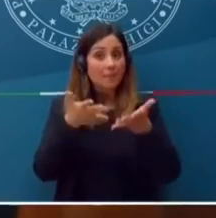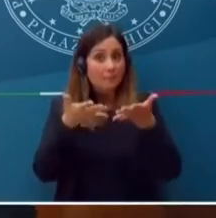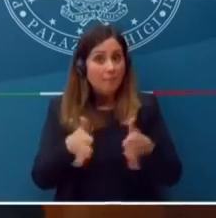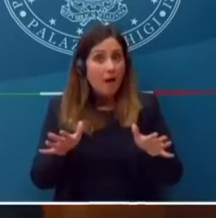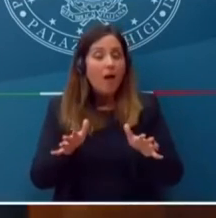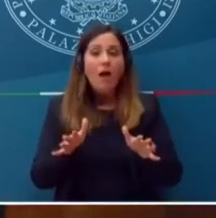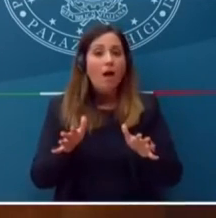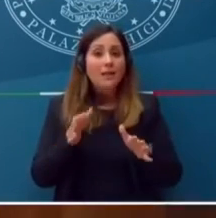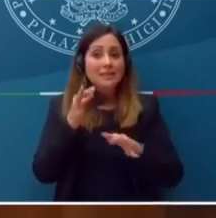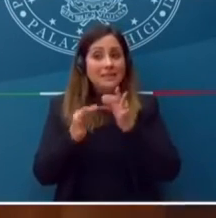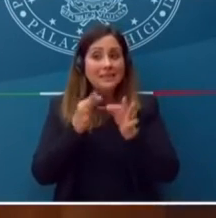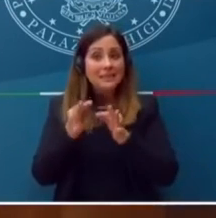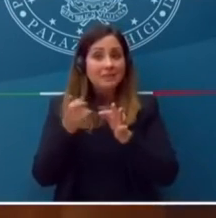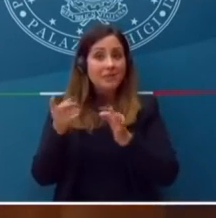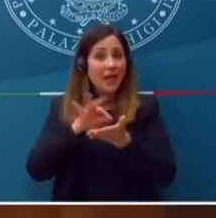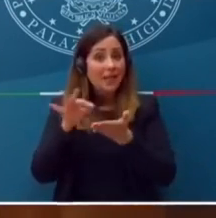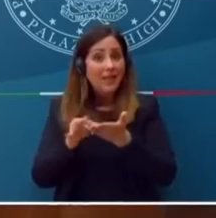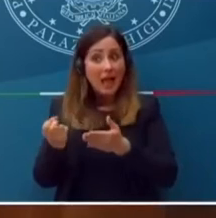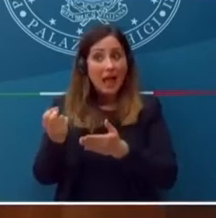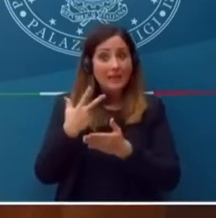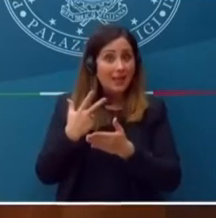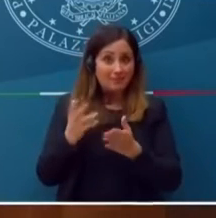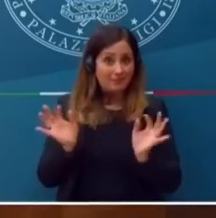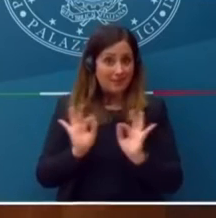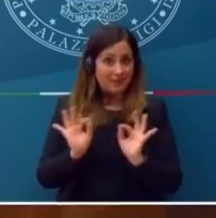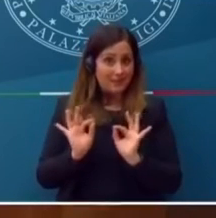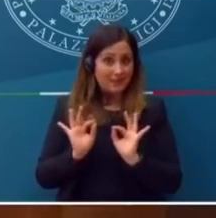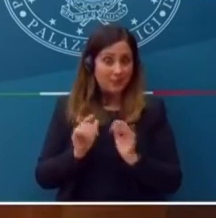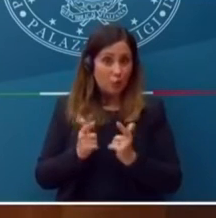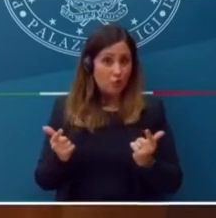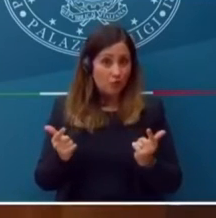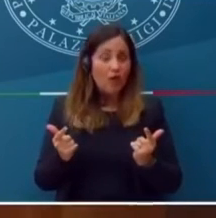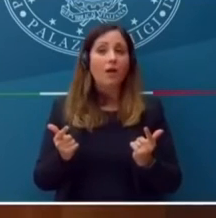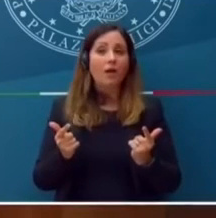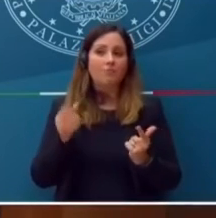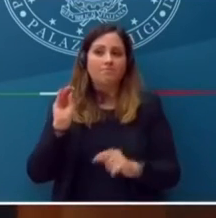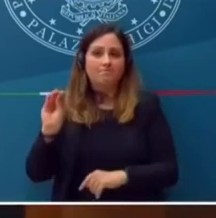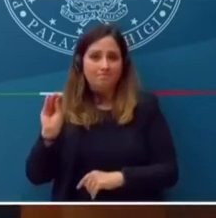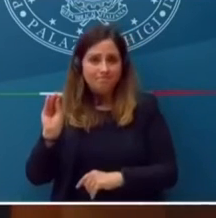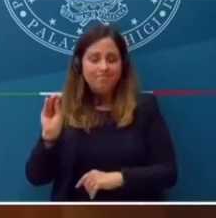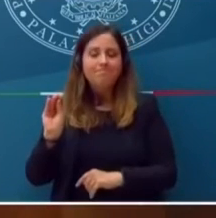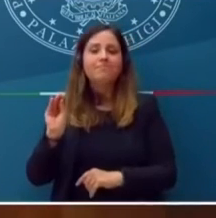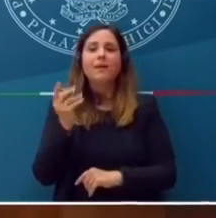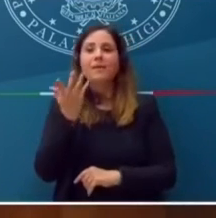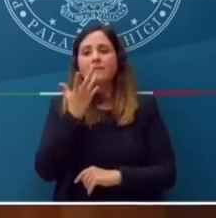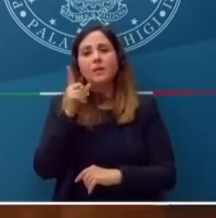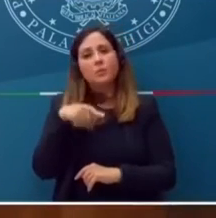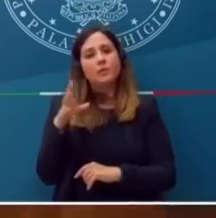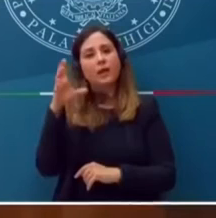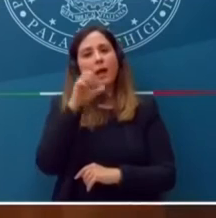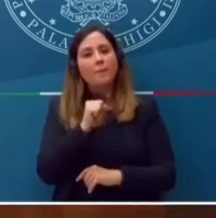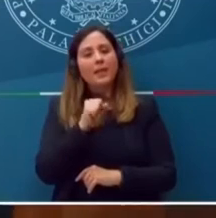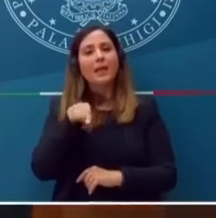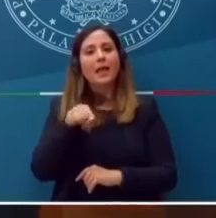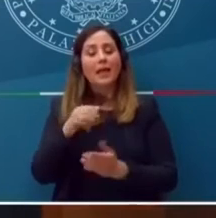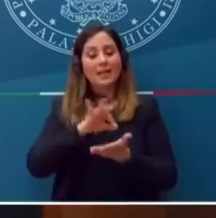una data, però anche, e questo le chiedo di, perché così ci ha detto, le chiedo anche però di farci capire se l'unica